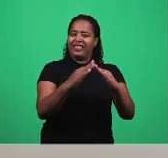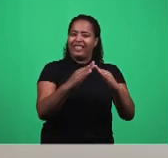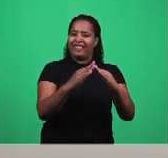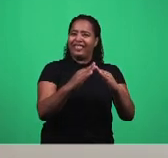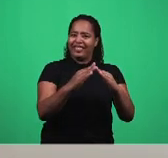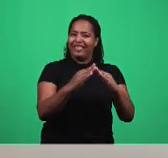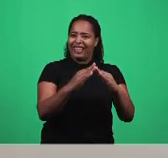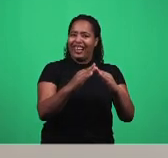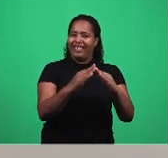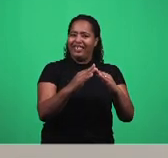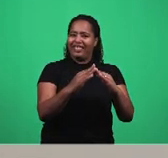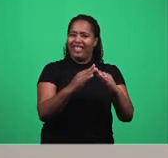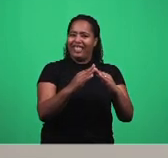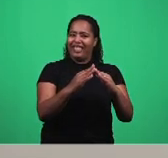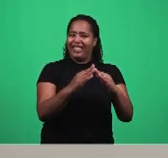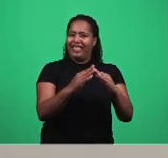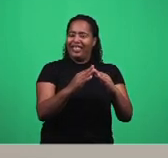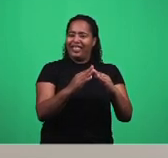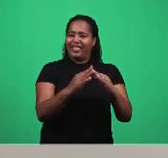administré par